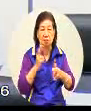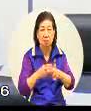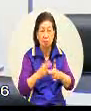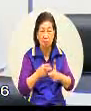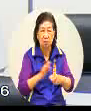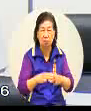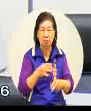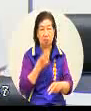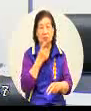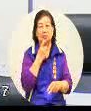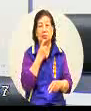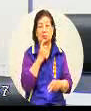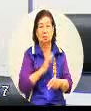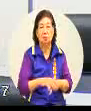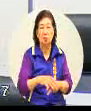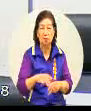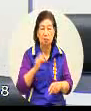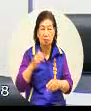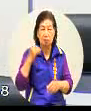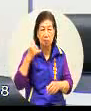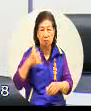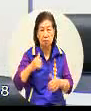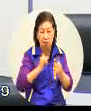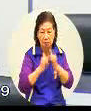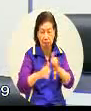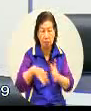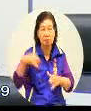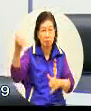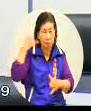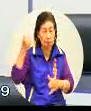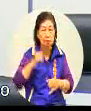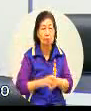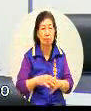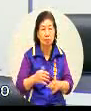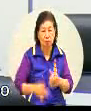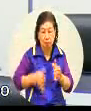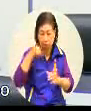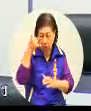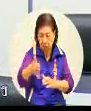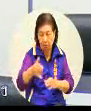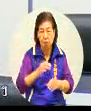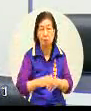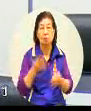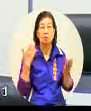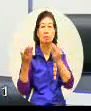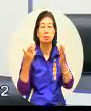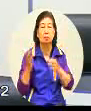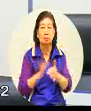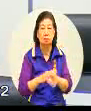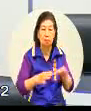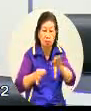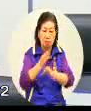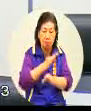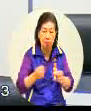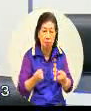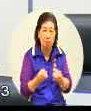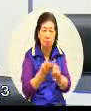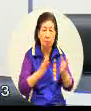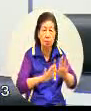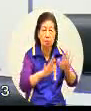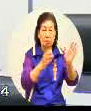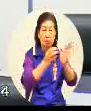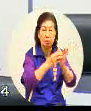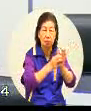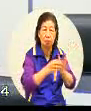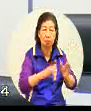但是来个你反映啊，我嘛是要甲了解看卖。我个了解，咱个警法局、环保局，我有影，真正